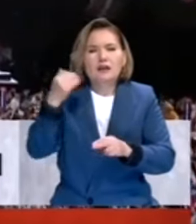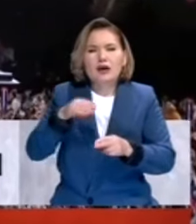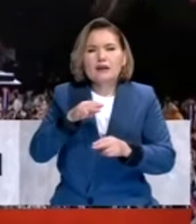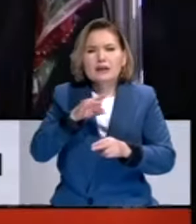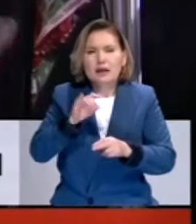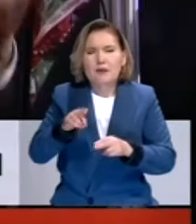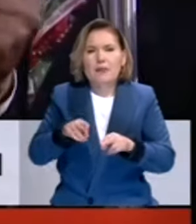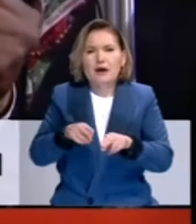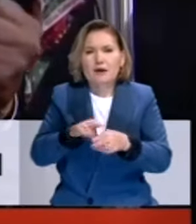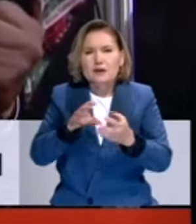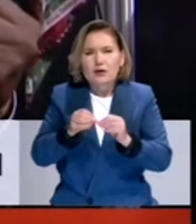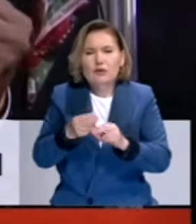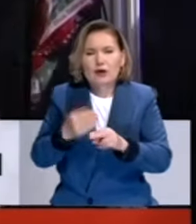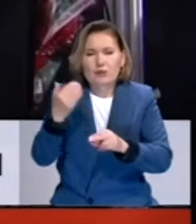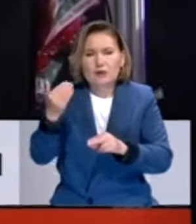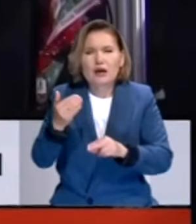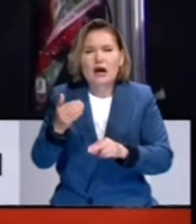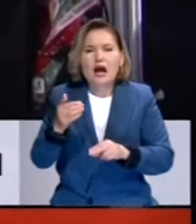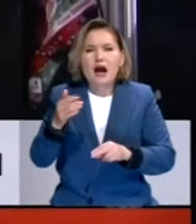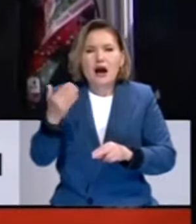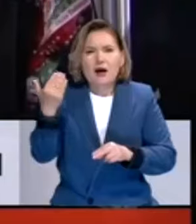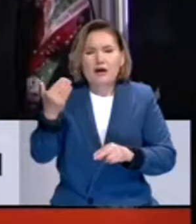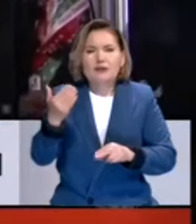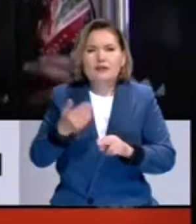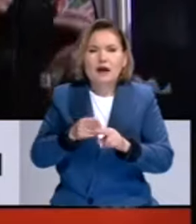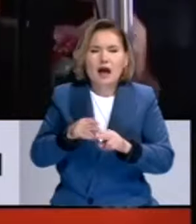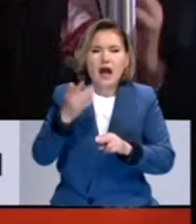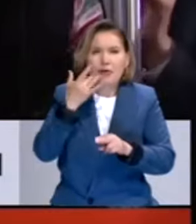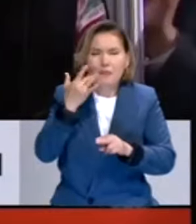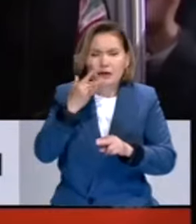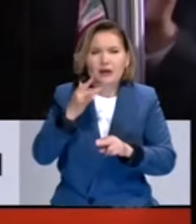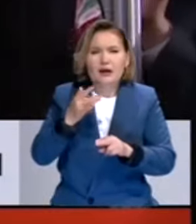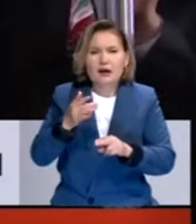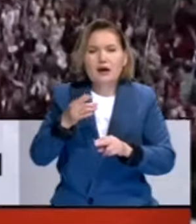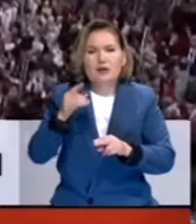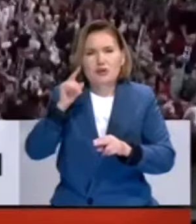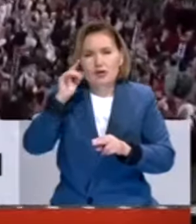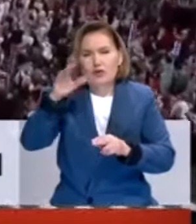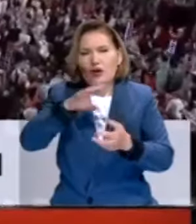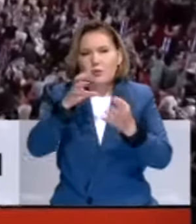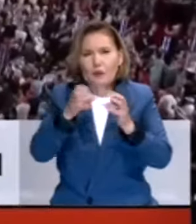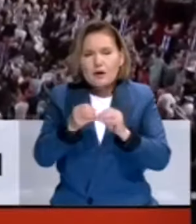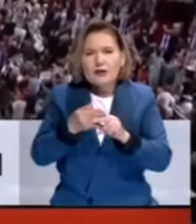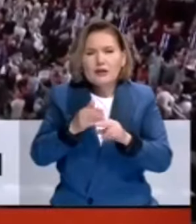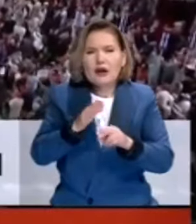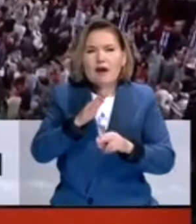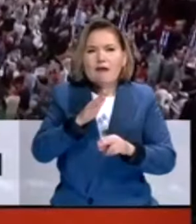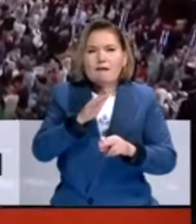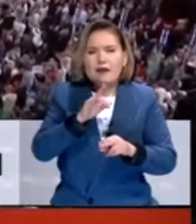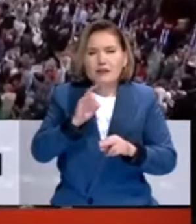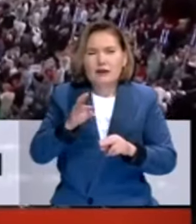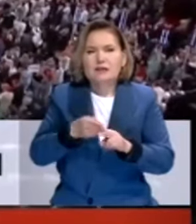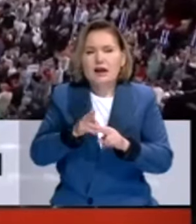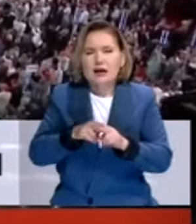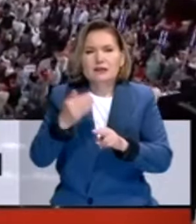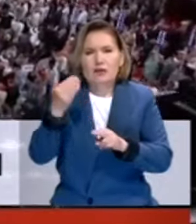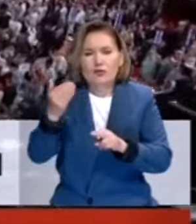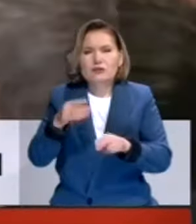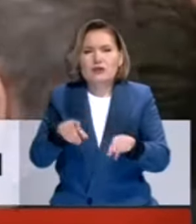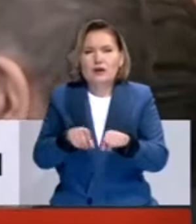Трампты нақұрыс бейбақ американың Гитлері деп көпке танылды. Кейін Венс сол сөздерін қайтып алып Трамптан кешірім